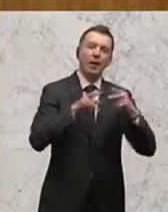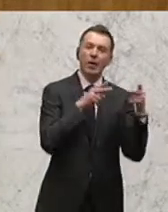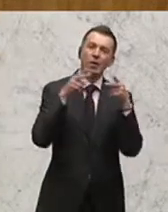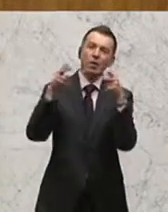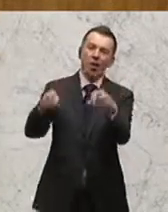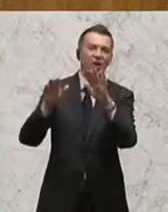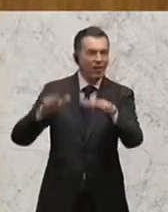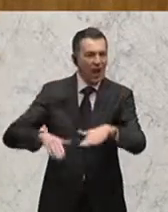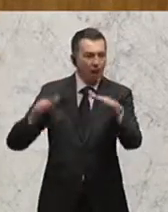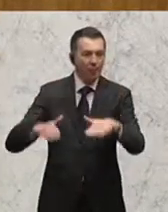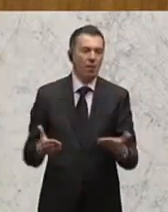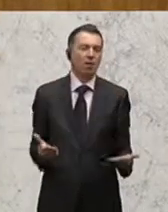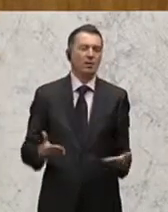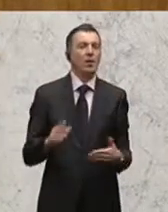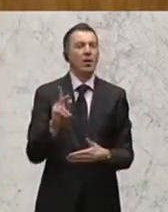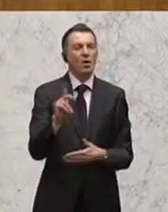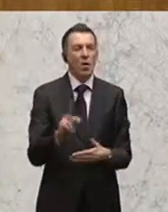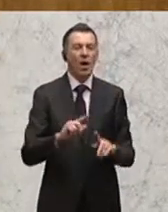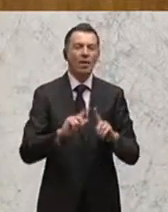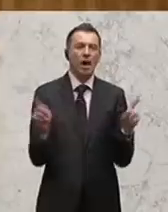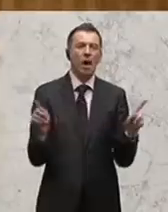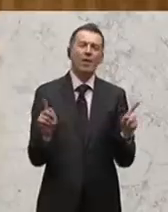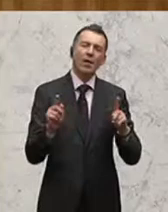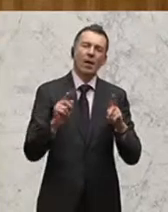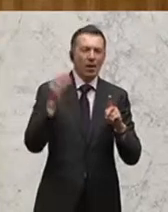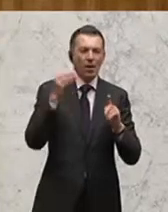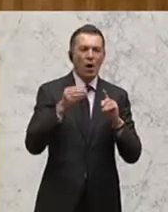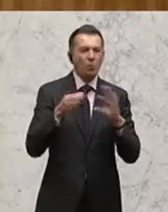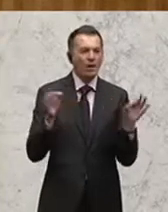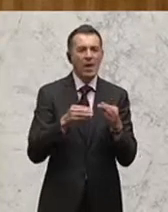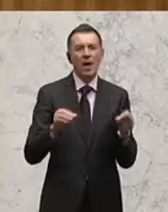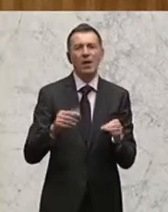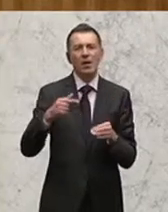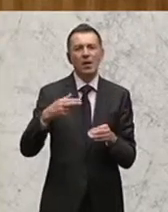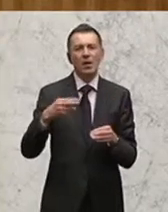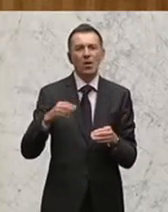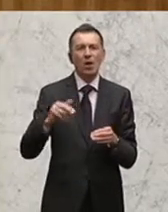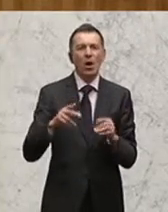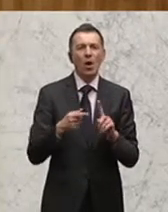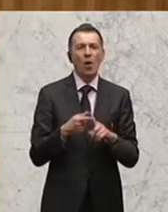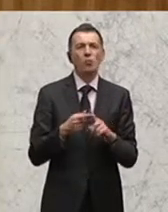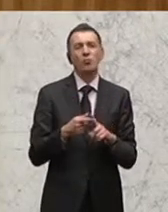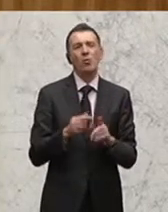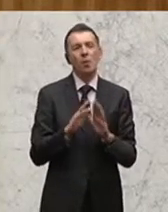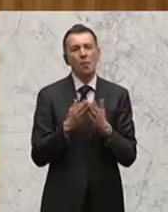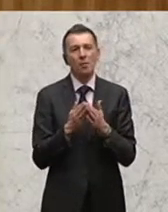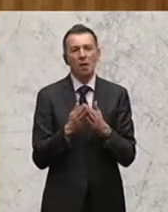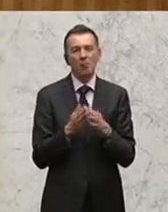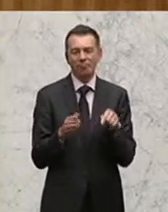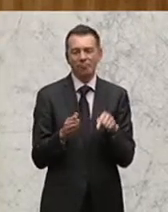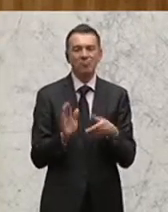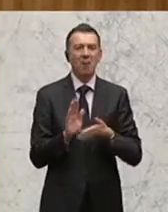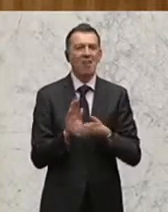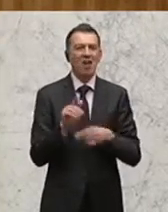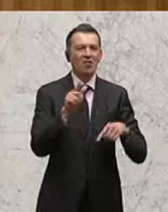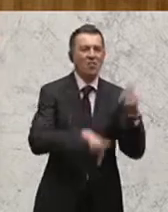darauf hingewiesen, dass der Koran alle anderen Glaubenslehren wie Tora und Evangelium aufhebt bzw. auch wieder ruft.